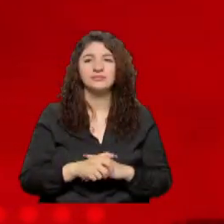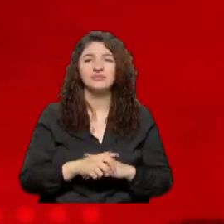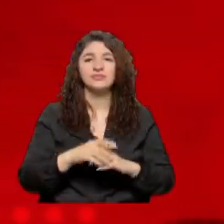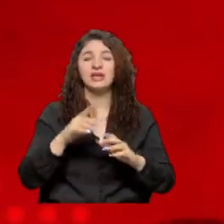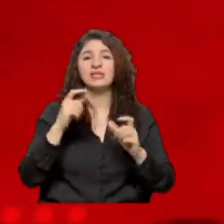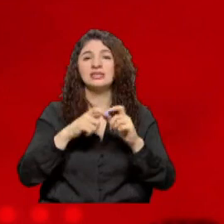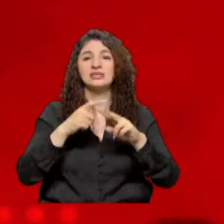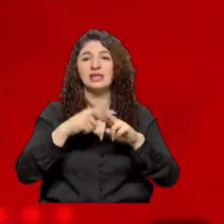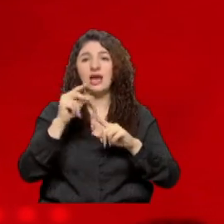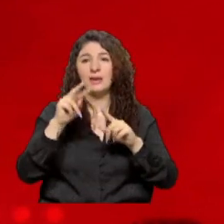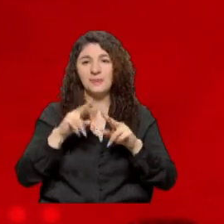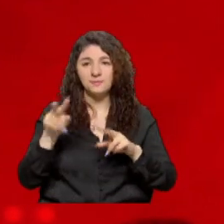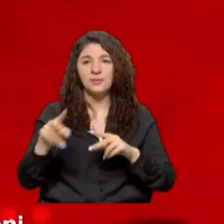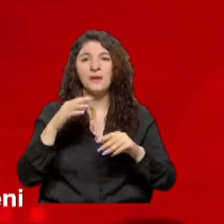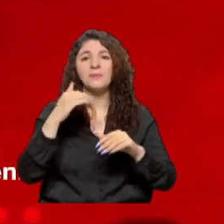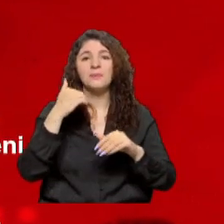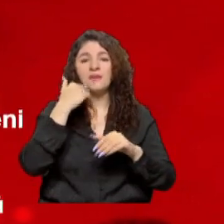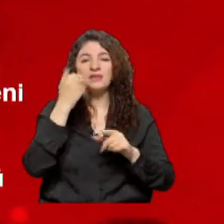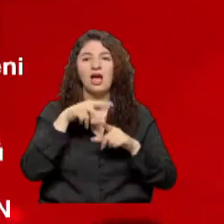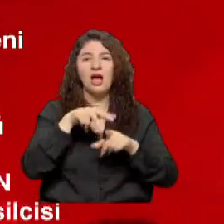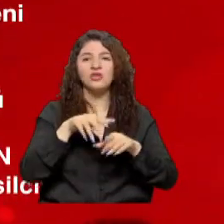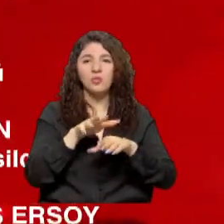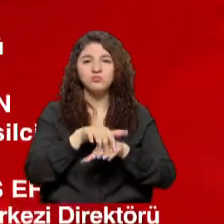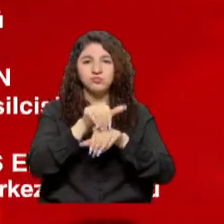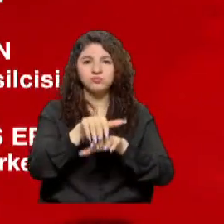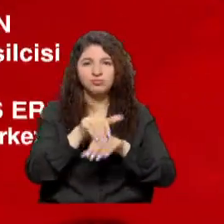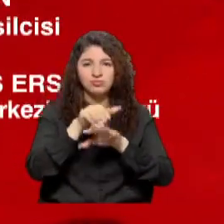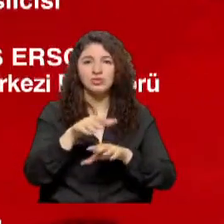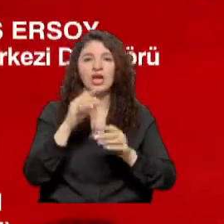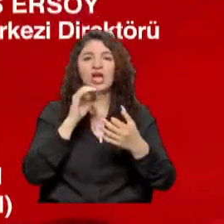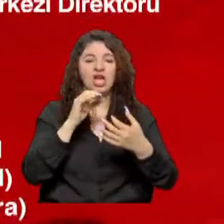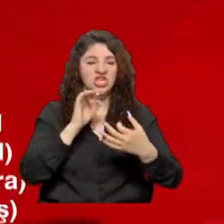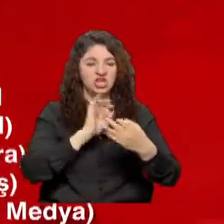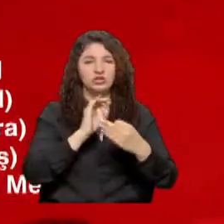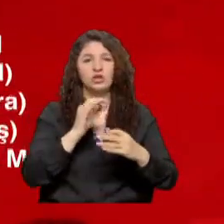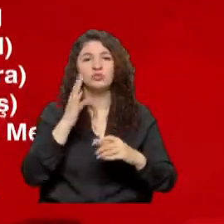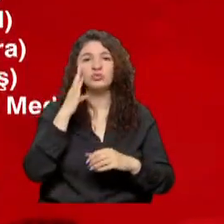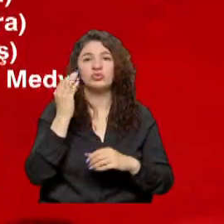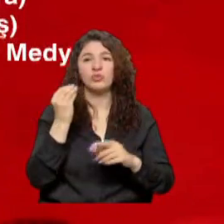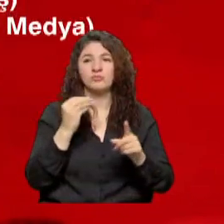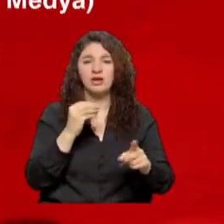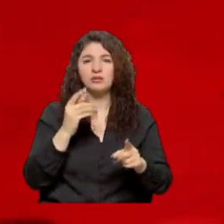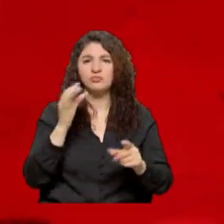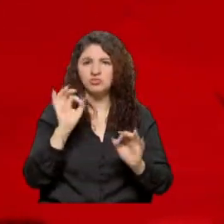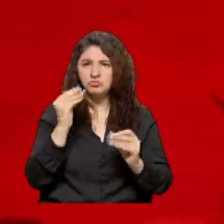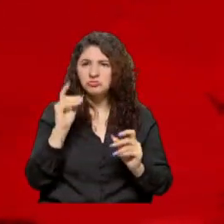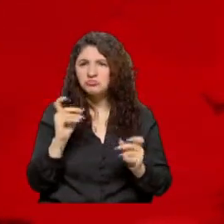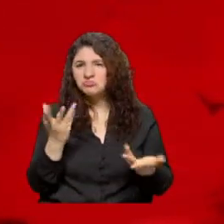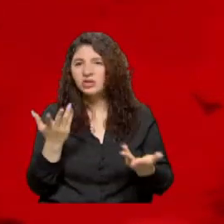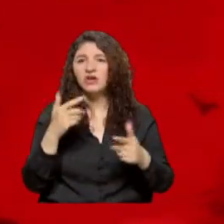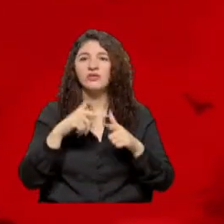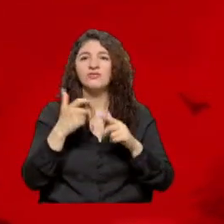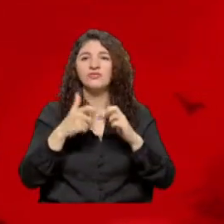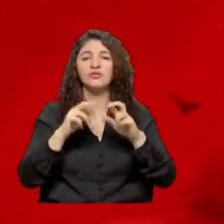Saim Koç Beyaz Atlı Kurbağalar ilişkilerde ustalaşmak mümkün mü acaba Furkan